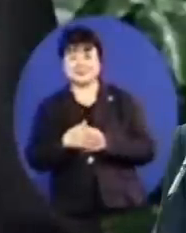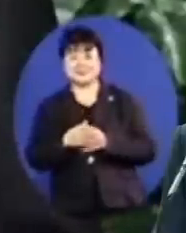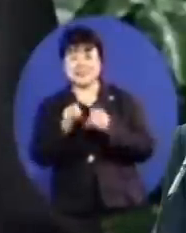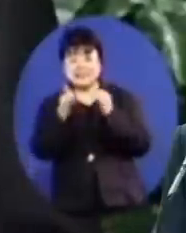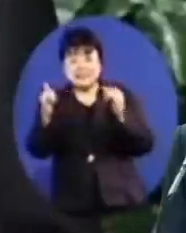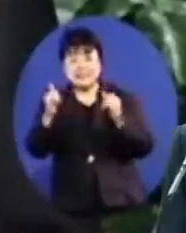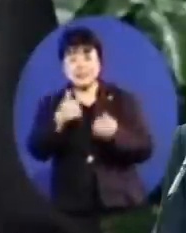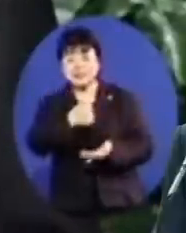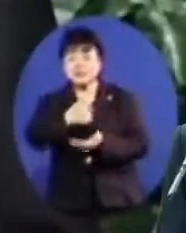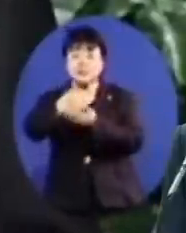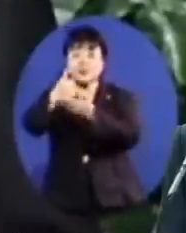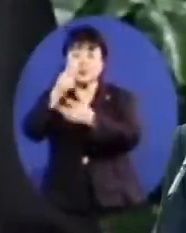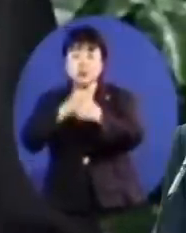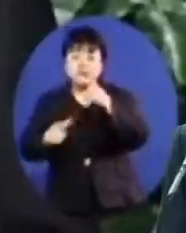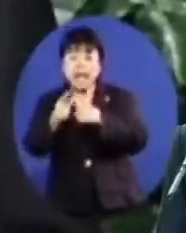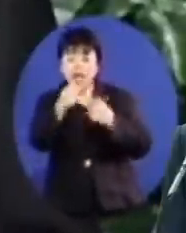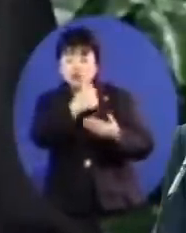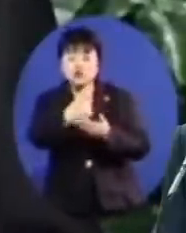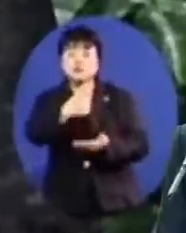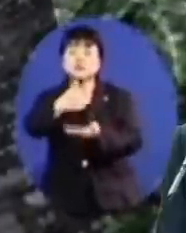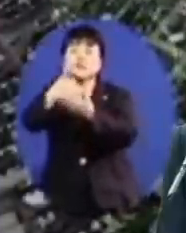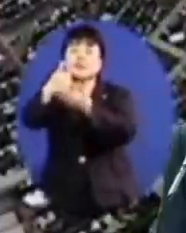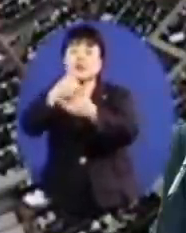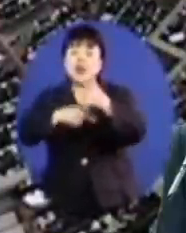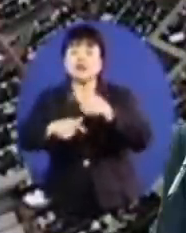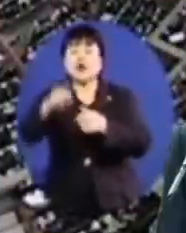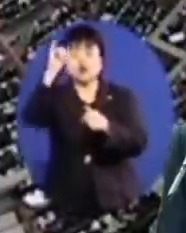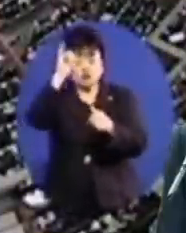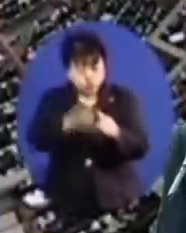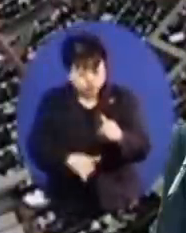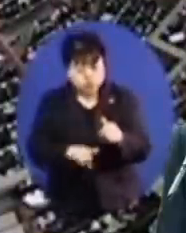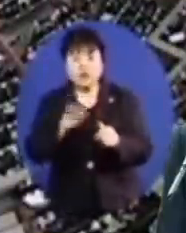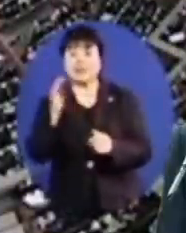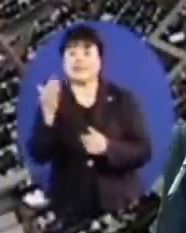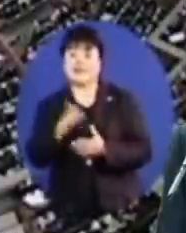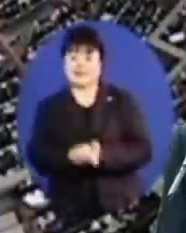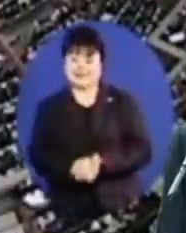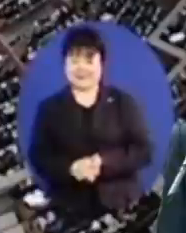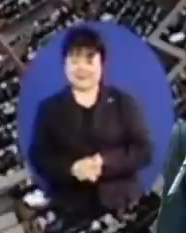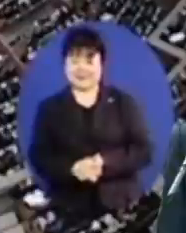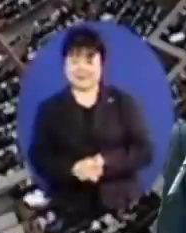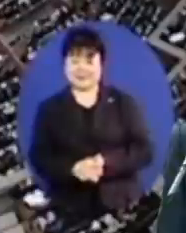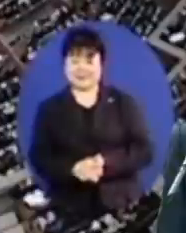사람을 섬기는 것도 주님을 섬기는 듯이 충성을 해야 되는 것입니다.